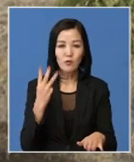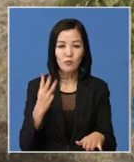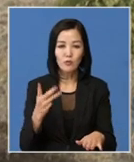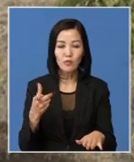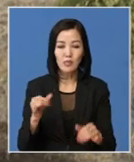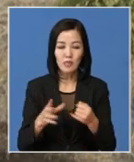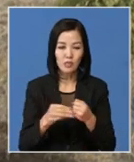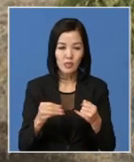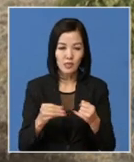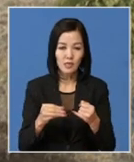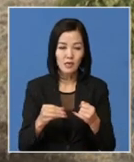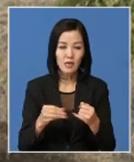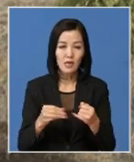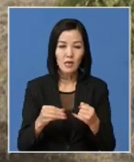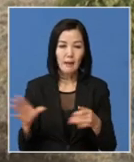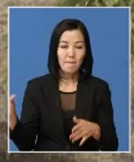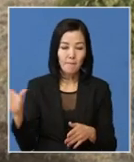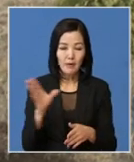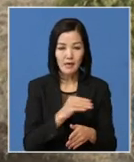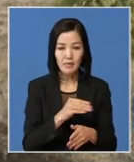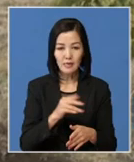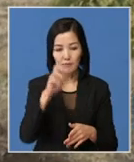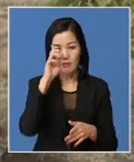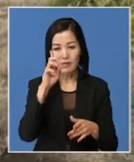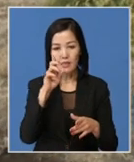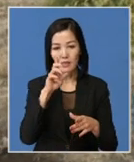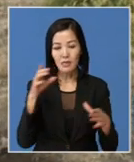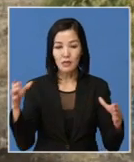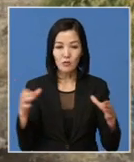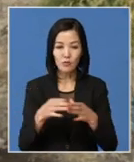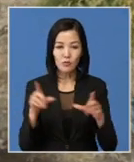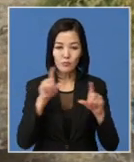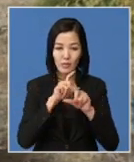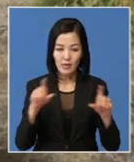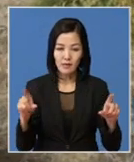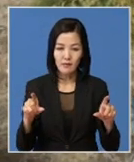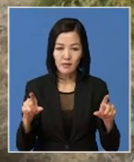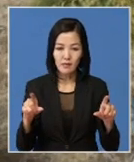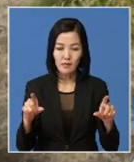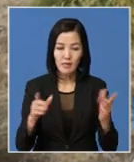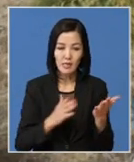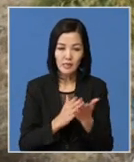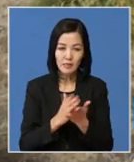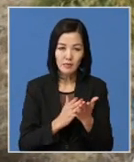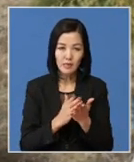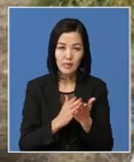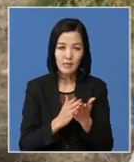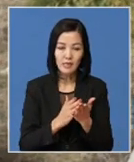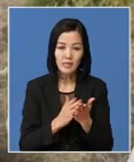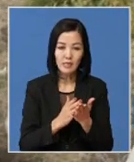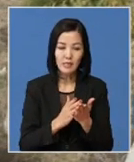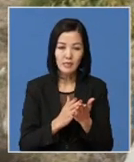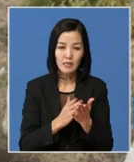теліміне ауданның барлық мемлекеттік бюджеттік саладағы мекемелердің қызметкерлерімен